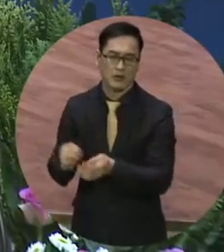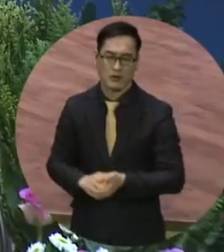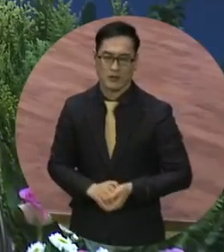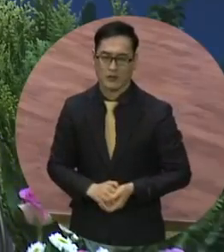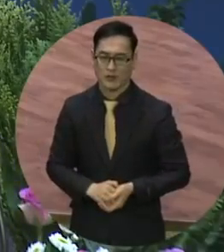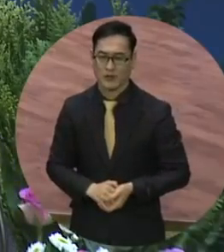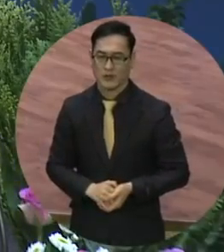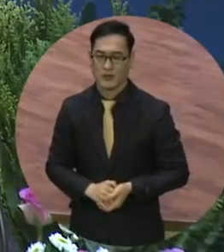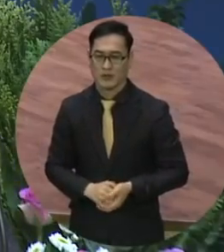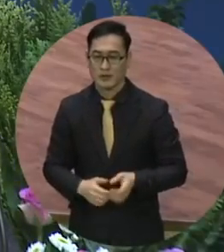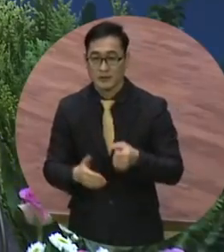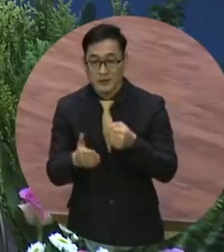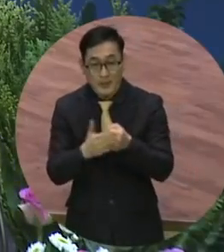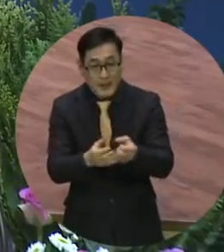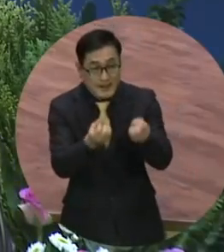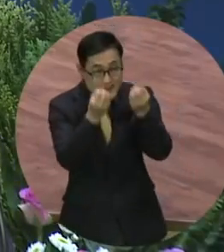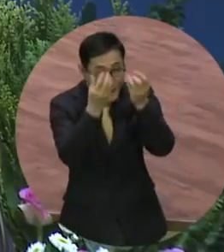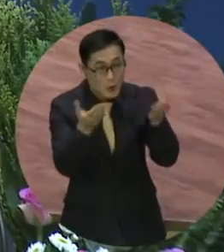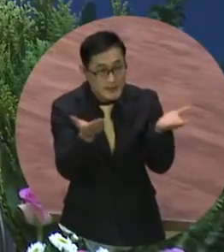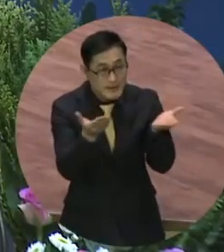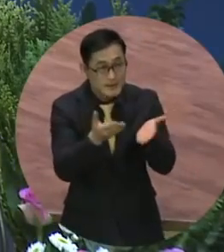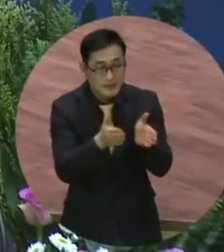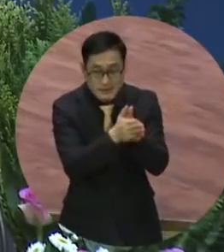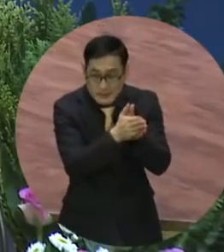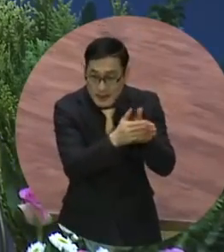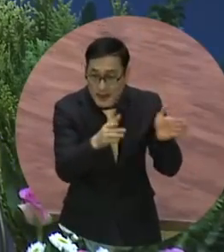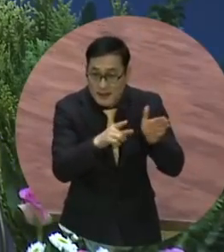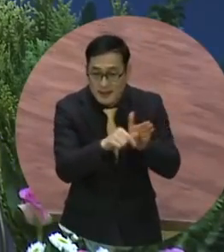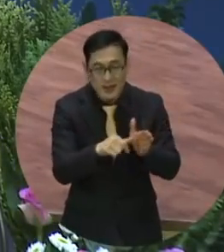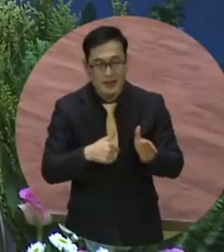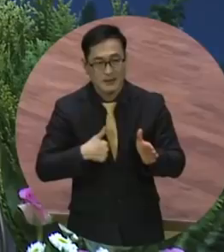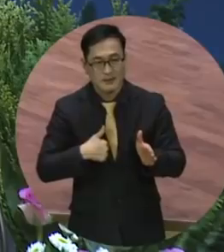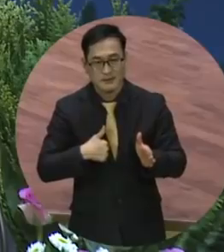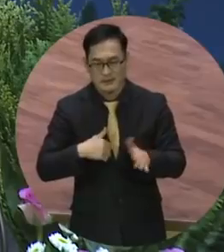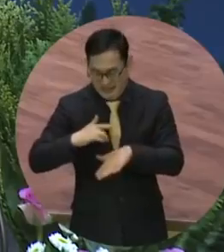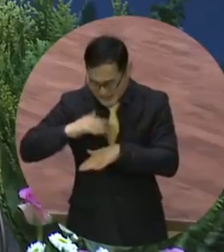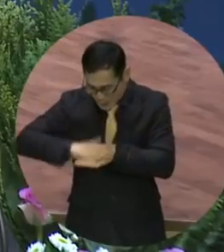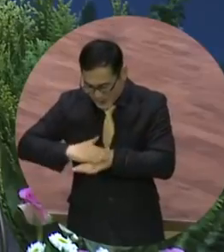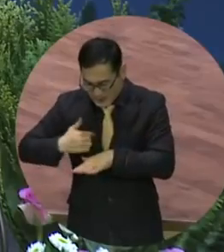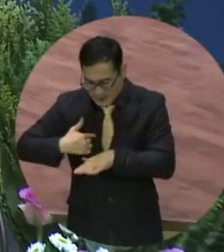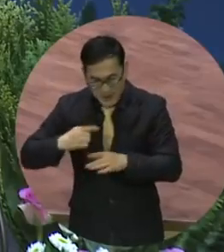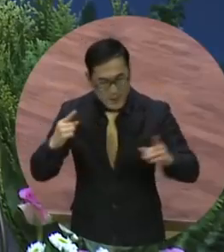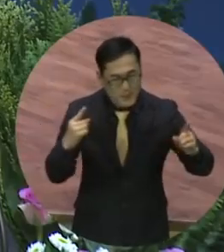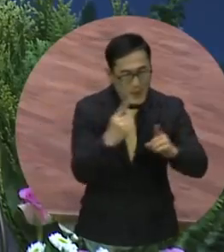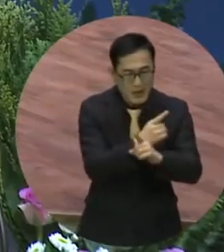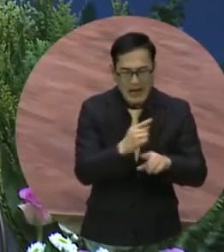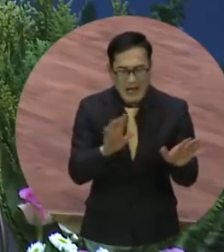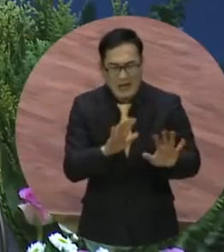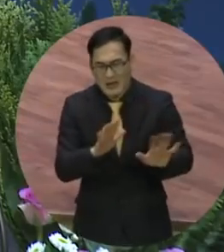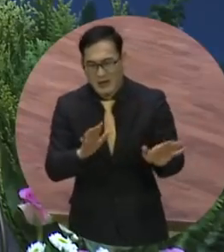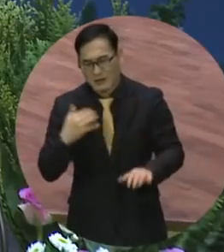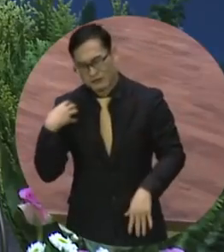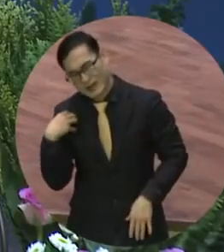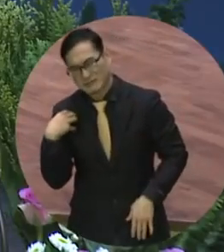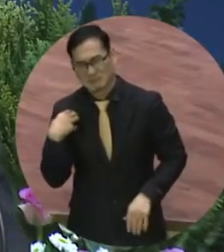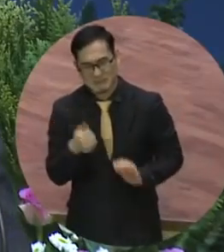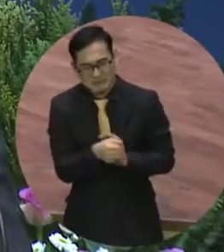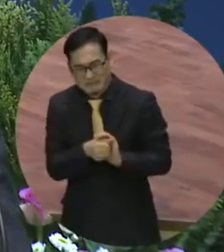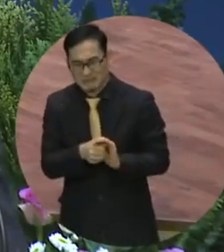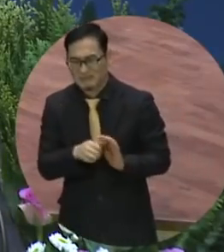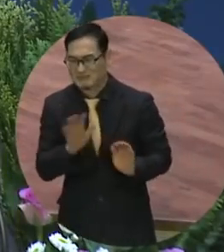새로운 일에 도전하는 거 사람들이 참 꺼려합니다. 새로운 거 싫어해요.